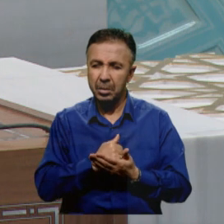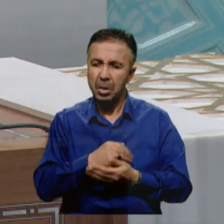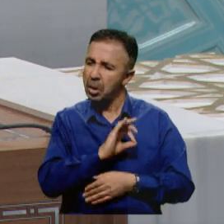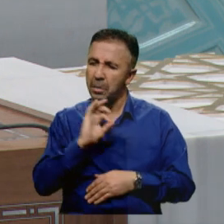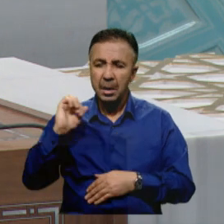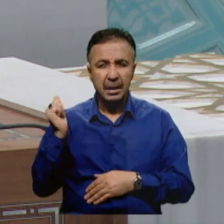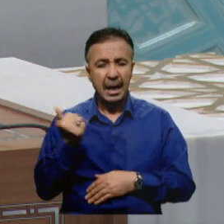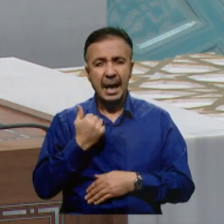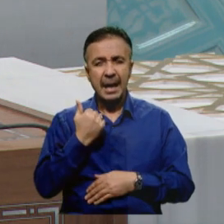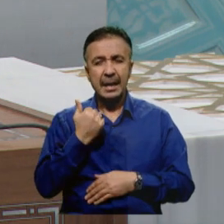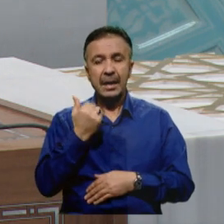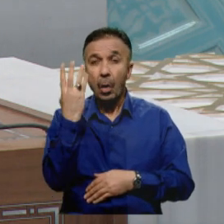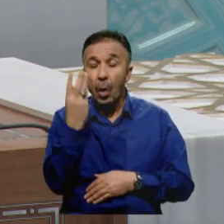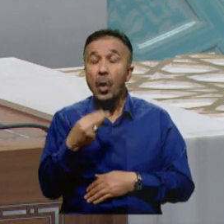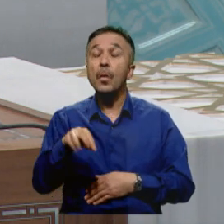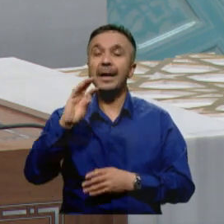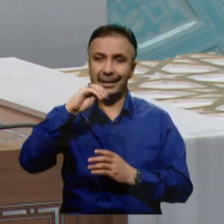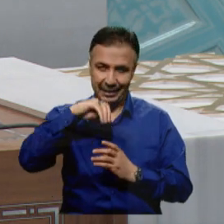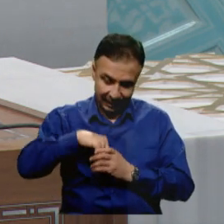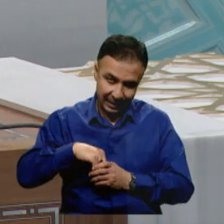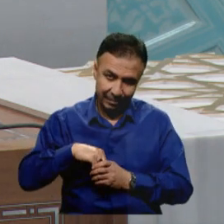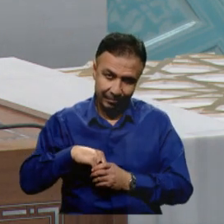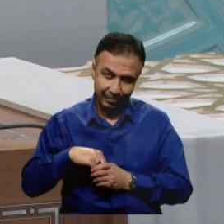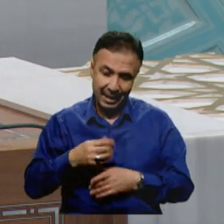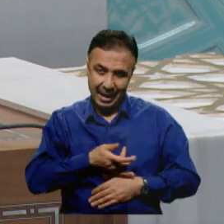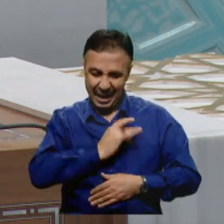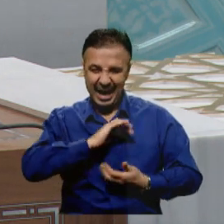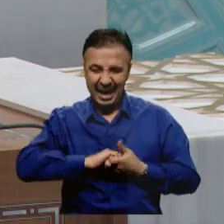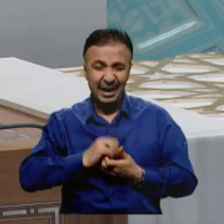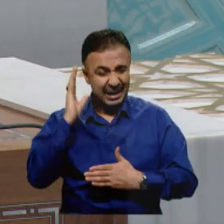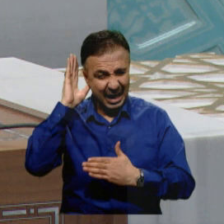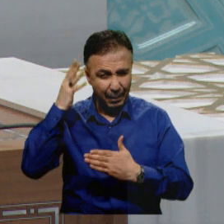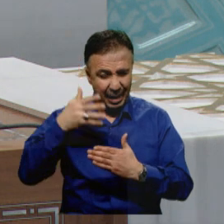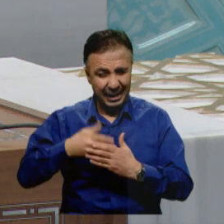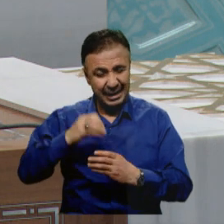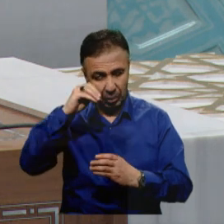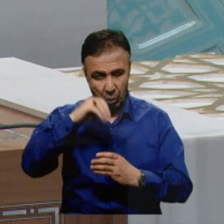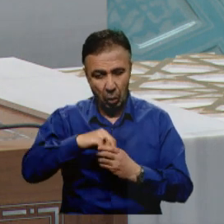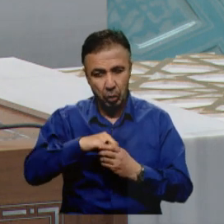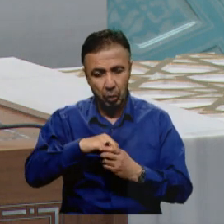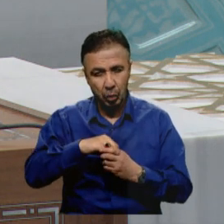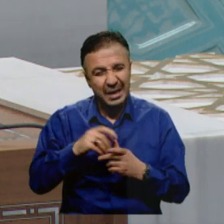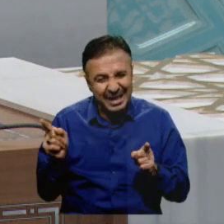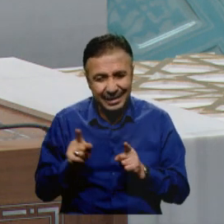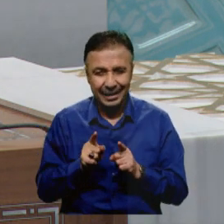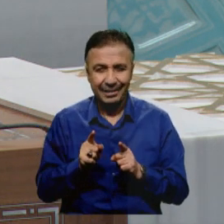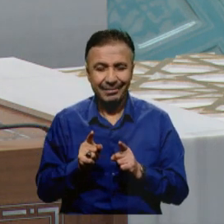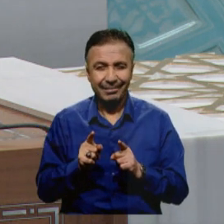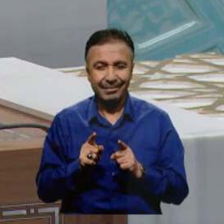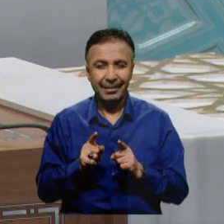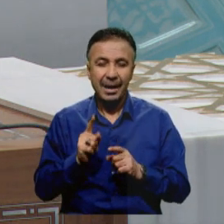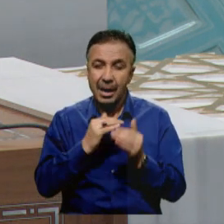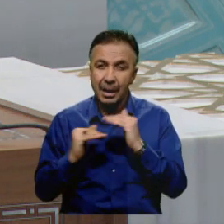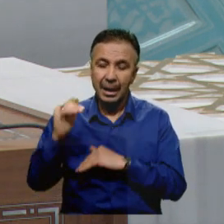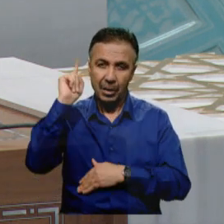ifade etmediğinden dolayı değerli kardeşlerim, ihlas, ibadetin özü ihlastır, samimiyettir dedik. Allah-u Teala